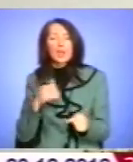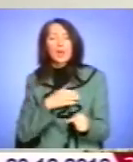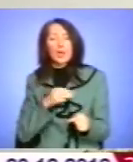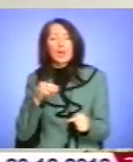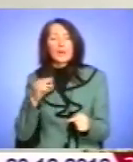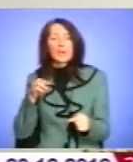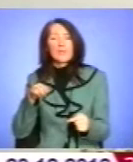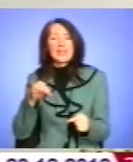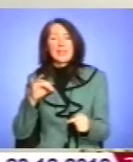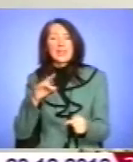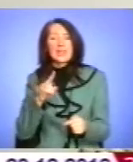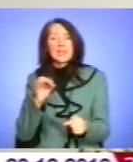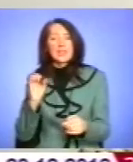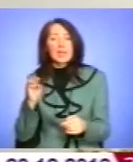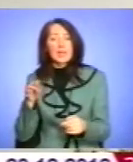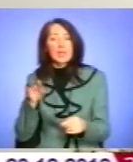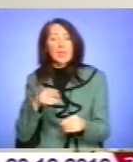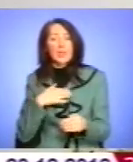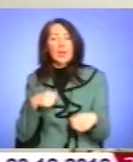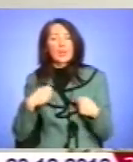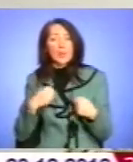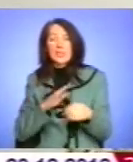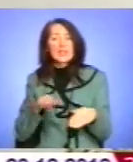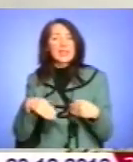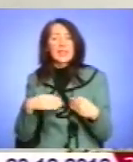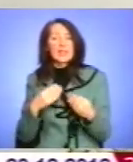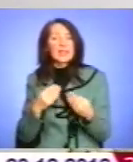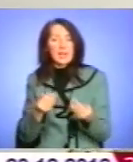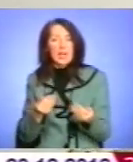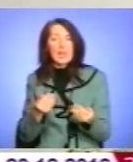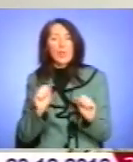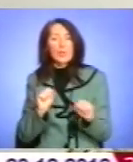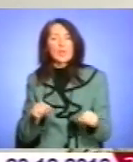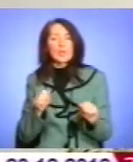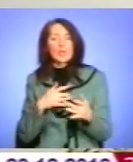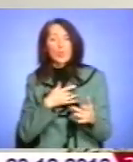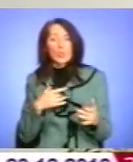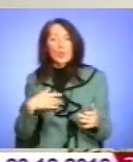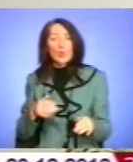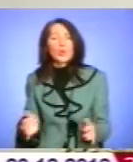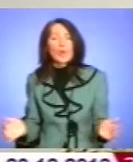ми намагаємося не дати можливість туберкульозу захопити